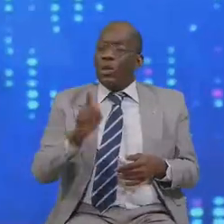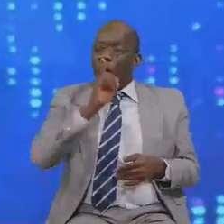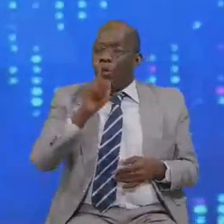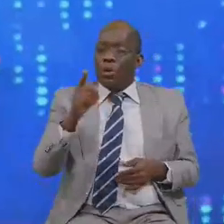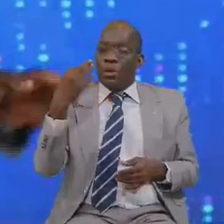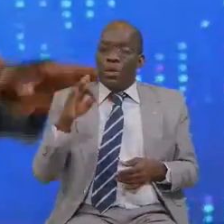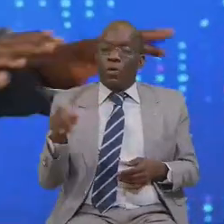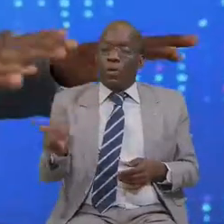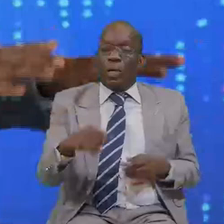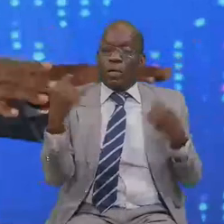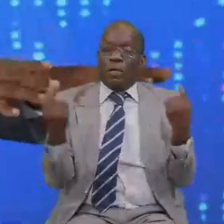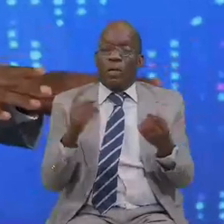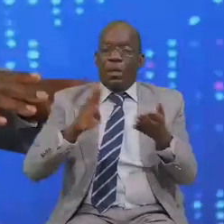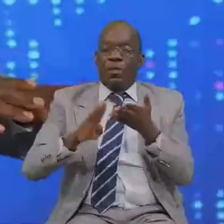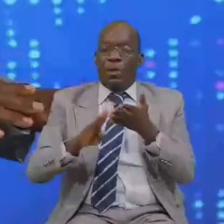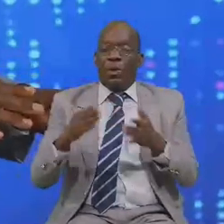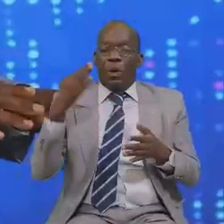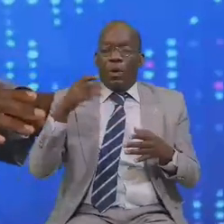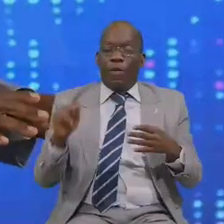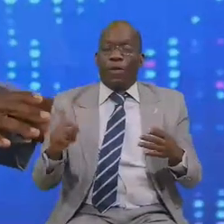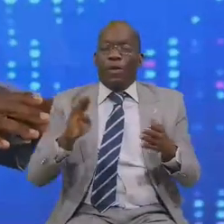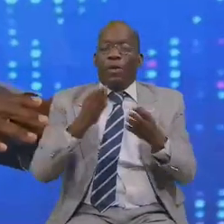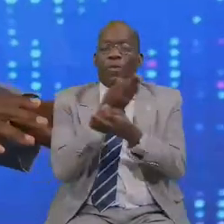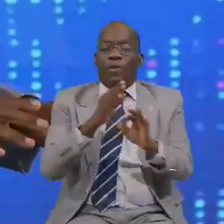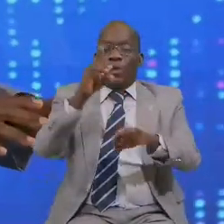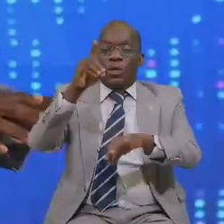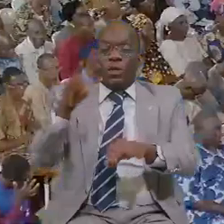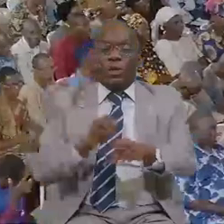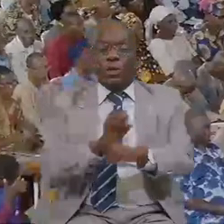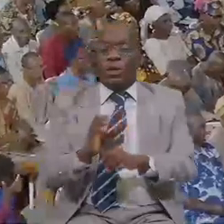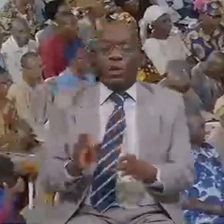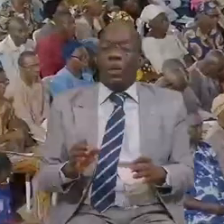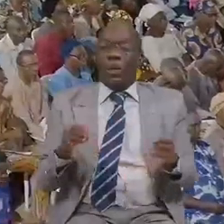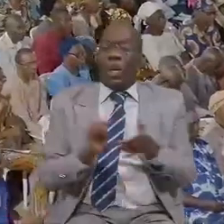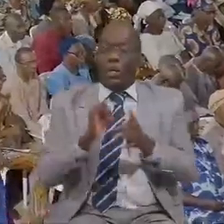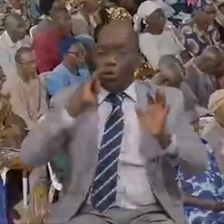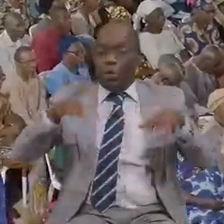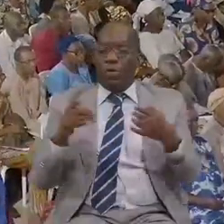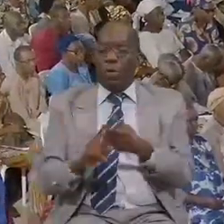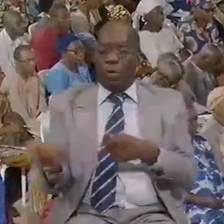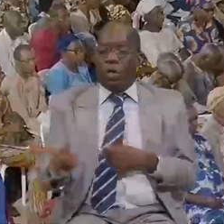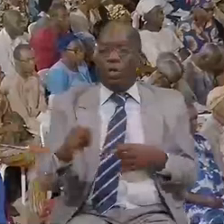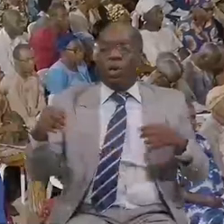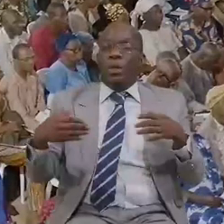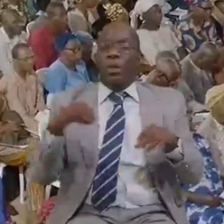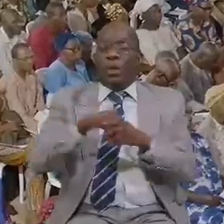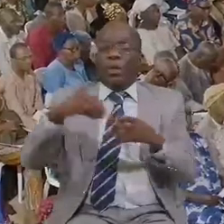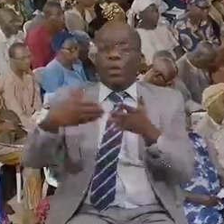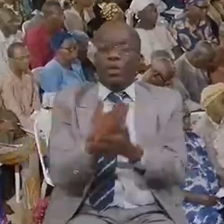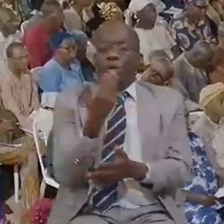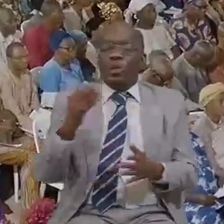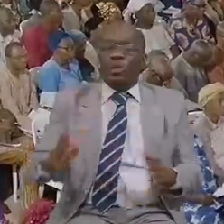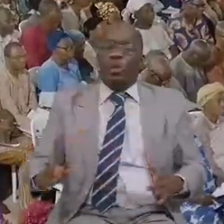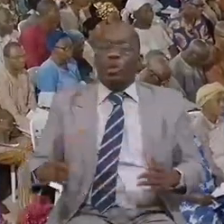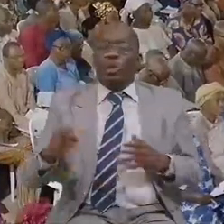péché pardonné, la liberté qui leur est donnée pour mener une nouvelle vie. Qu'est-ce que nous avons fait? Qu'est-ce que